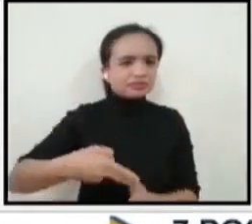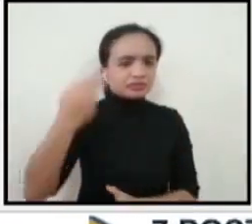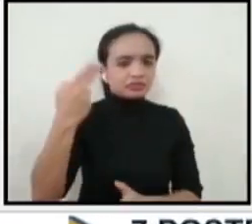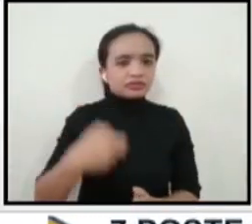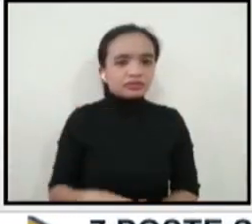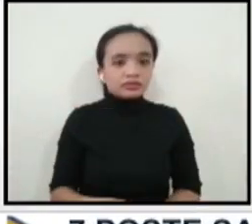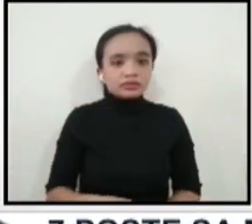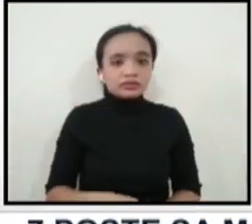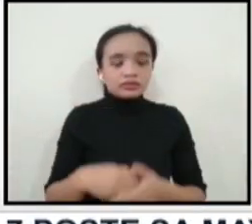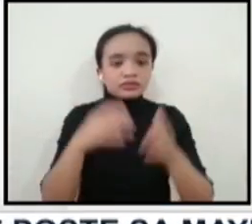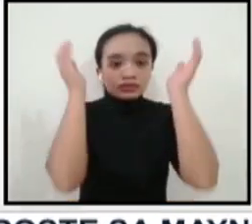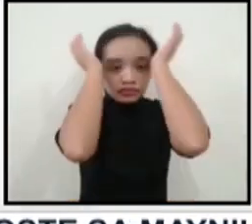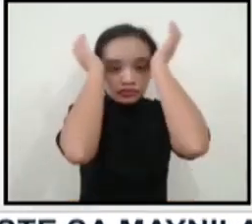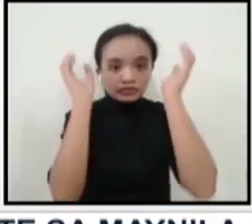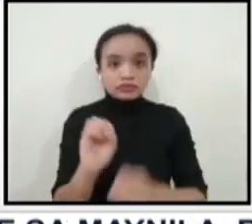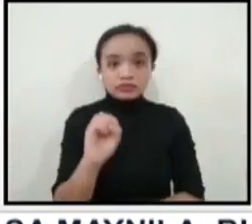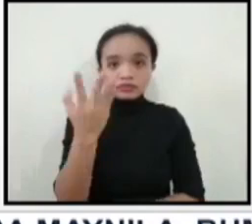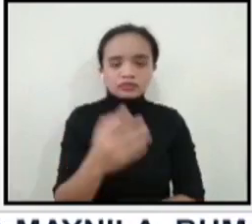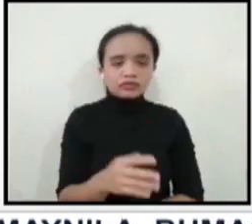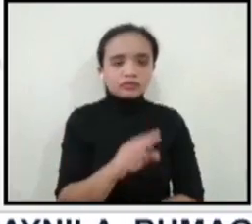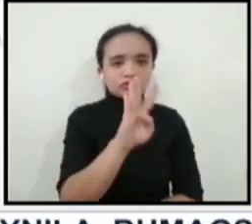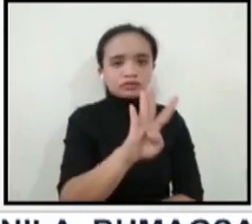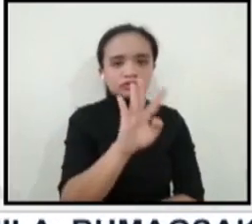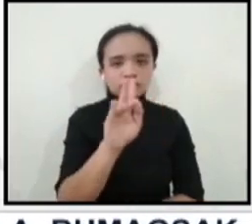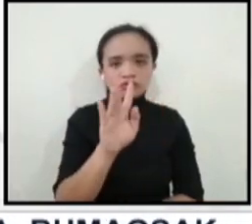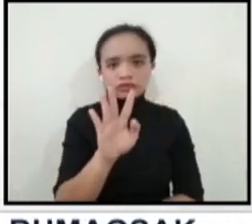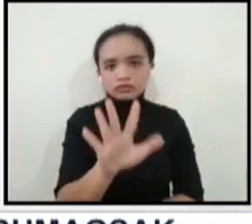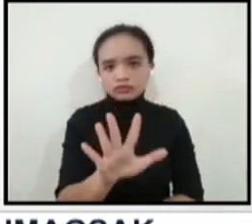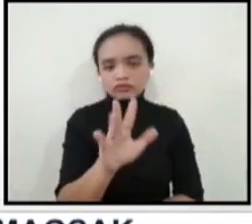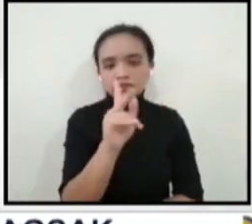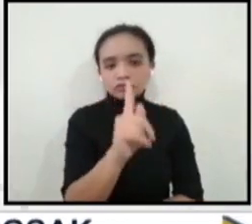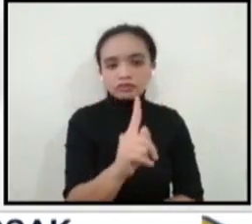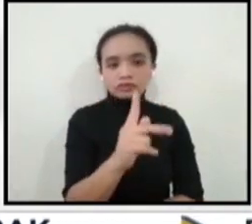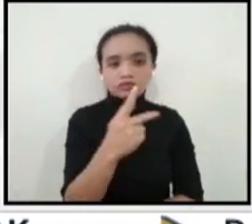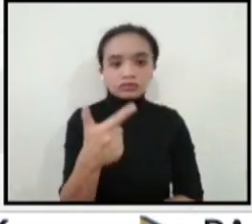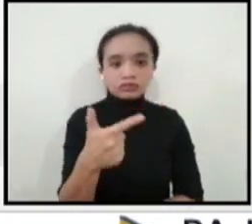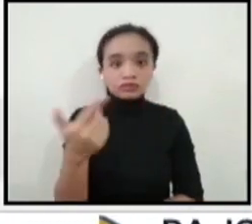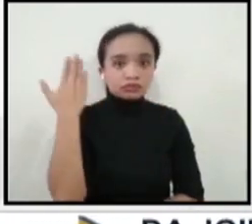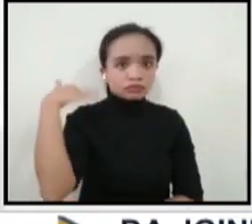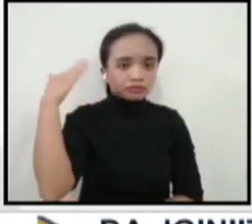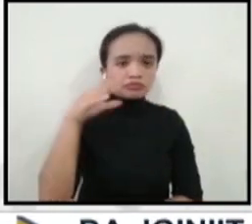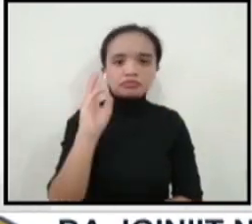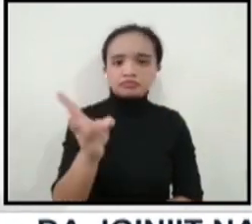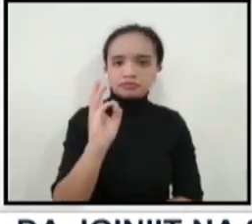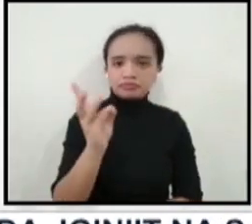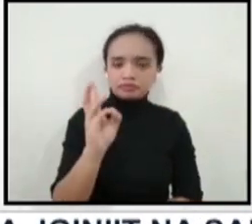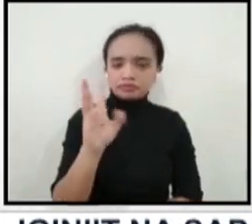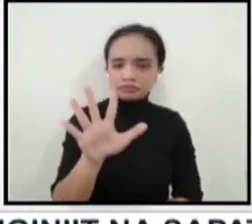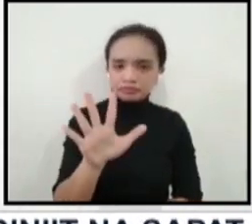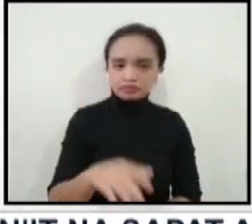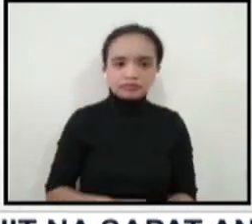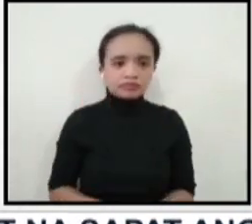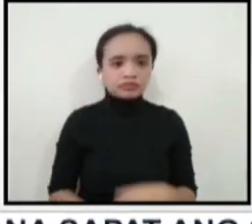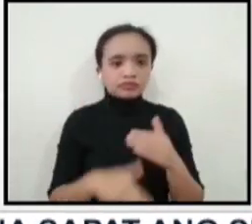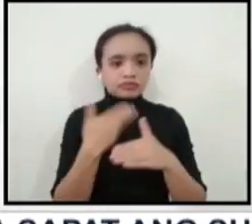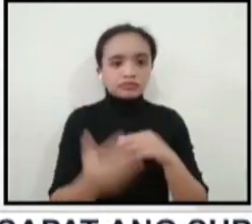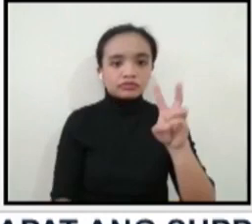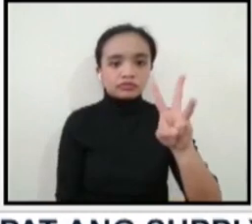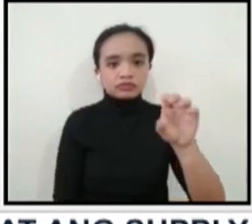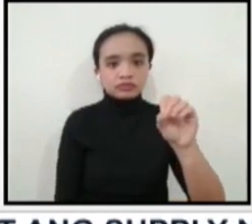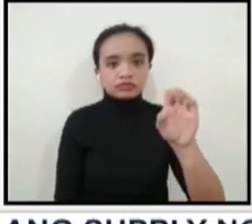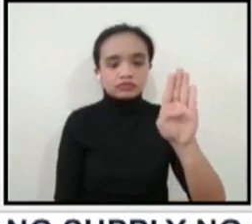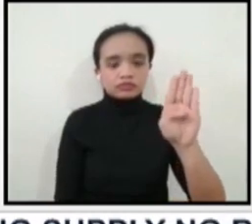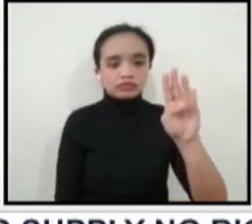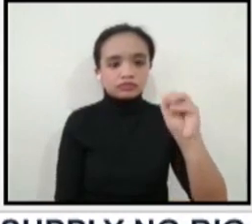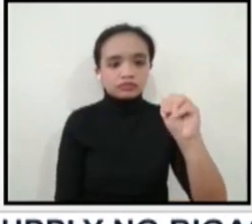nasa 45 pesos kada kilo na lamang mula sa dating 65 pesos. Ang wombok, 55 pesos